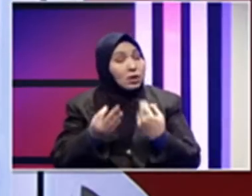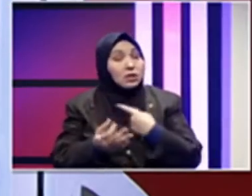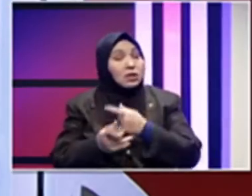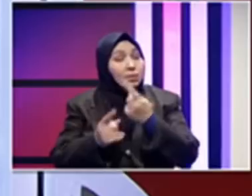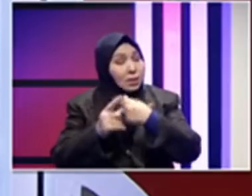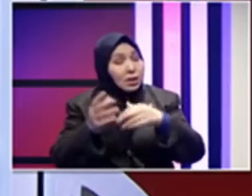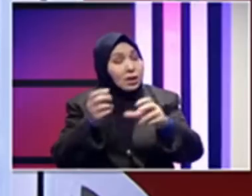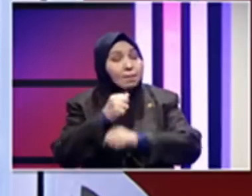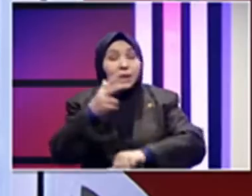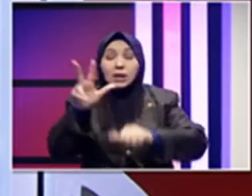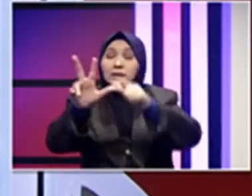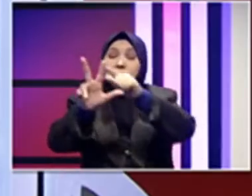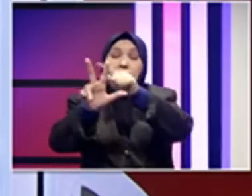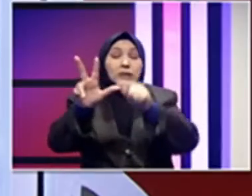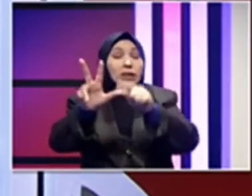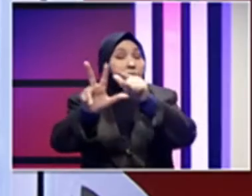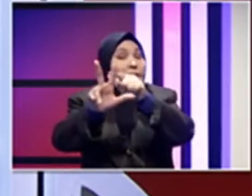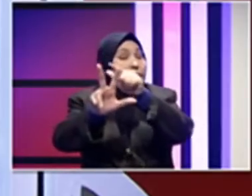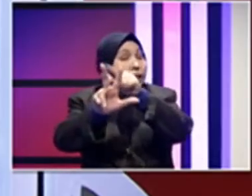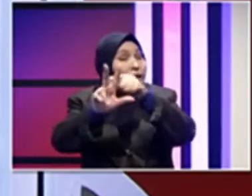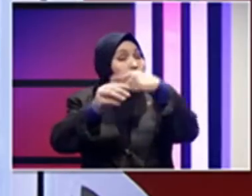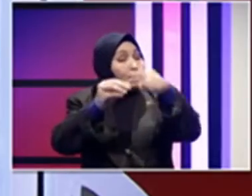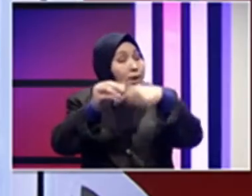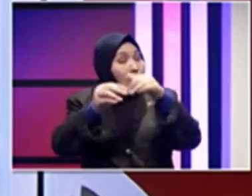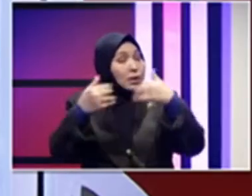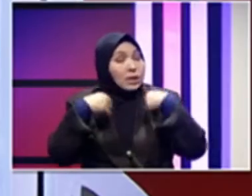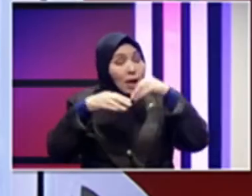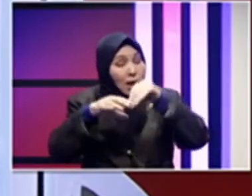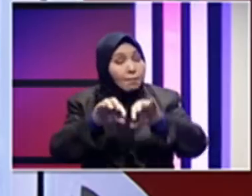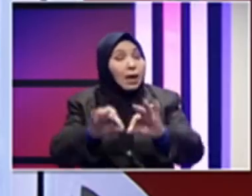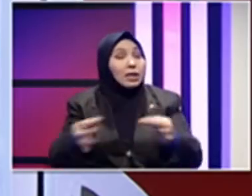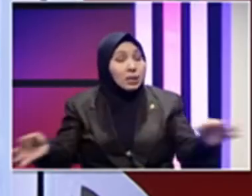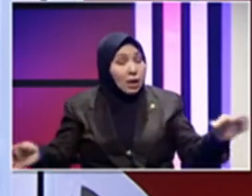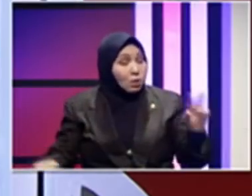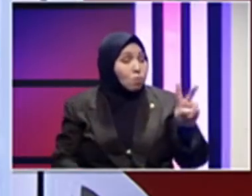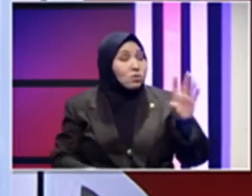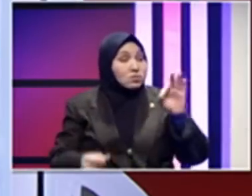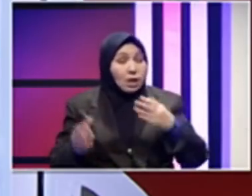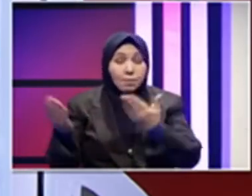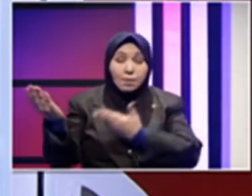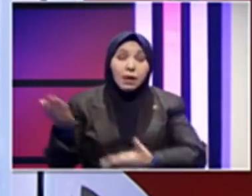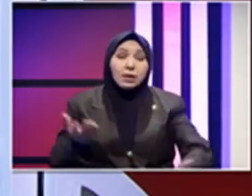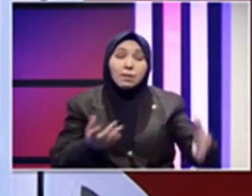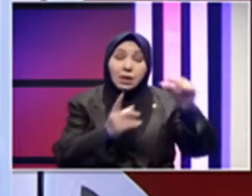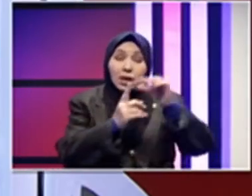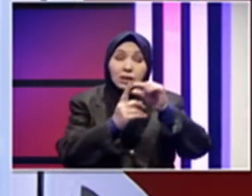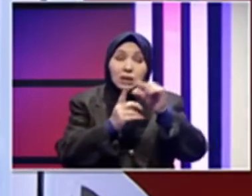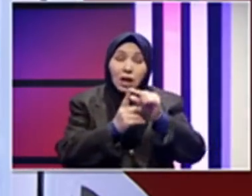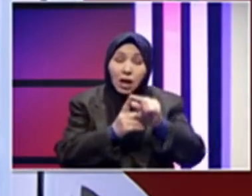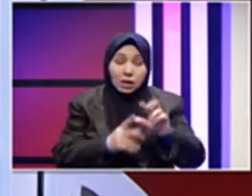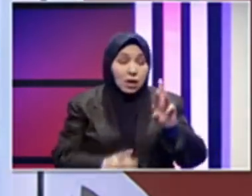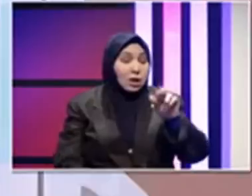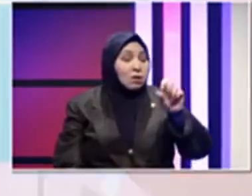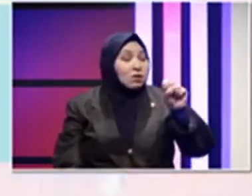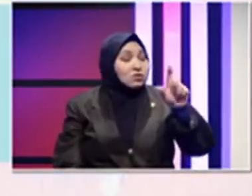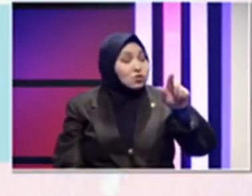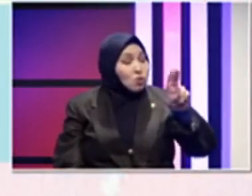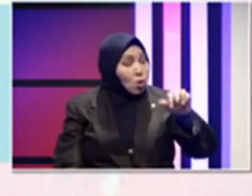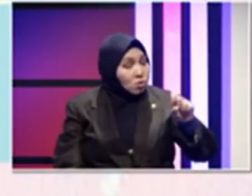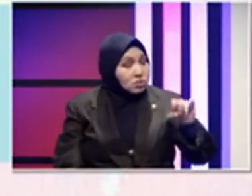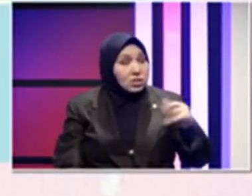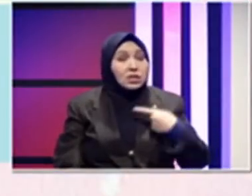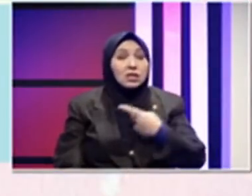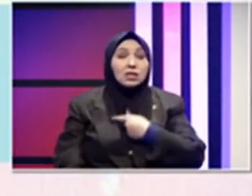dapat jaga tiga perkara yang ada di dalam ayat 29. Membawa kepada perkataan ataupun resolusi kita di hujung ini, Ustaz,